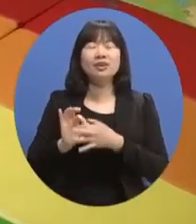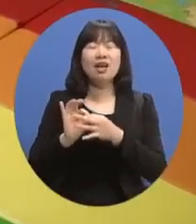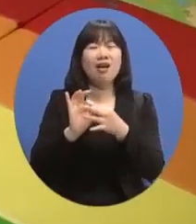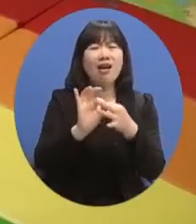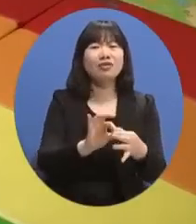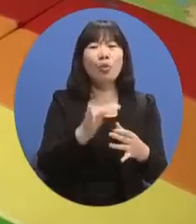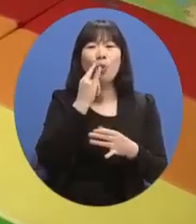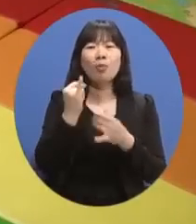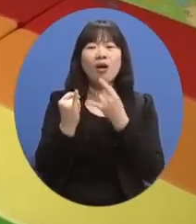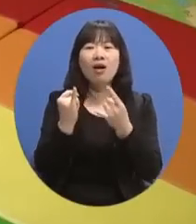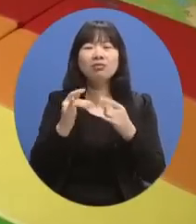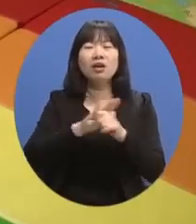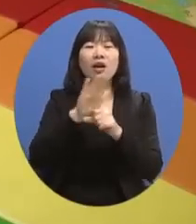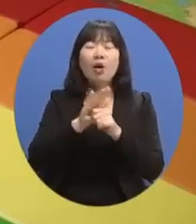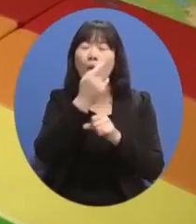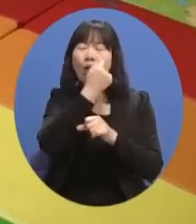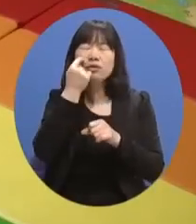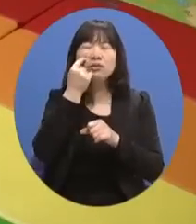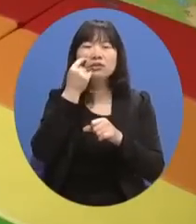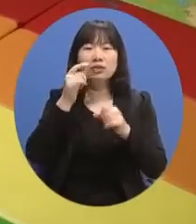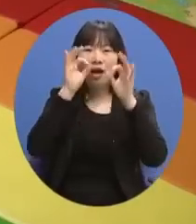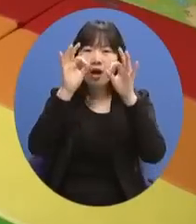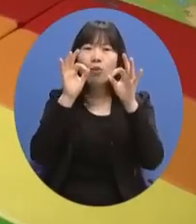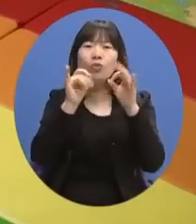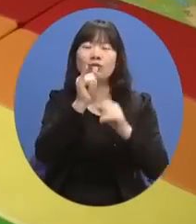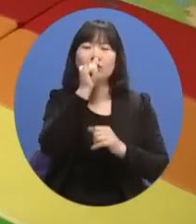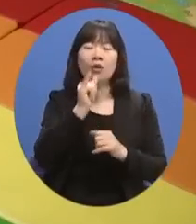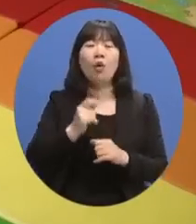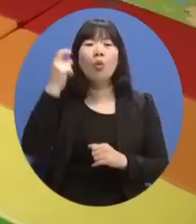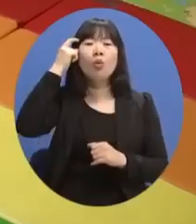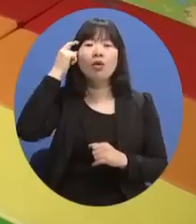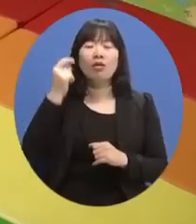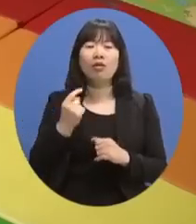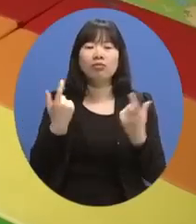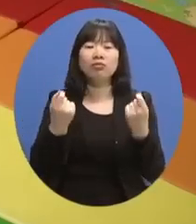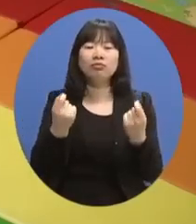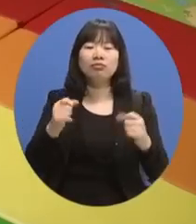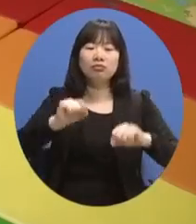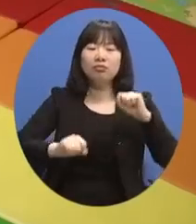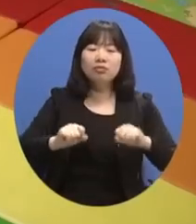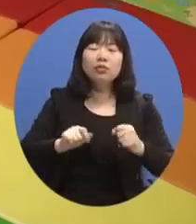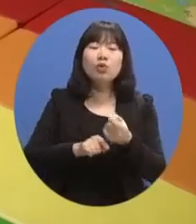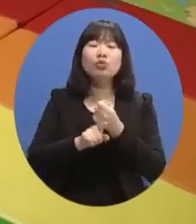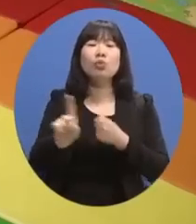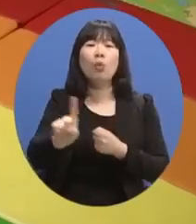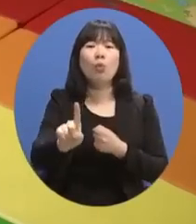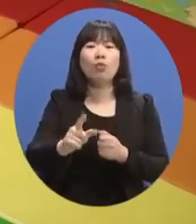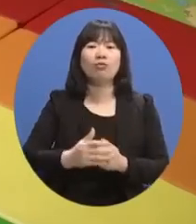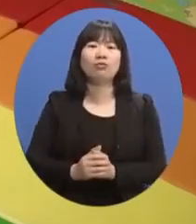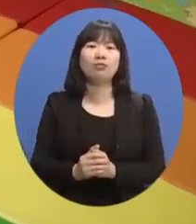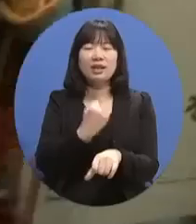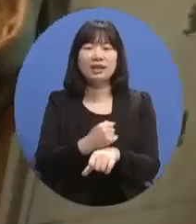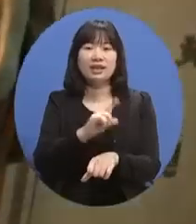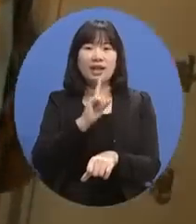끊임없이 엄마에게 애정을 확인하곤 합니다. 도대체 왜 이런 행동을 하는 걸까요?